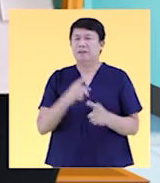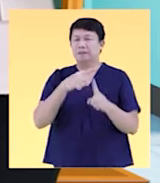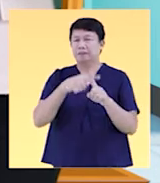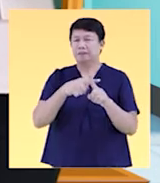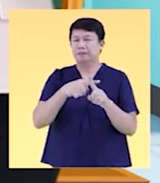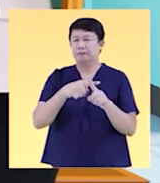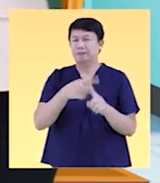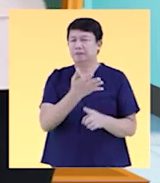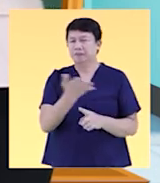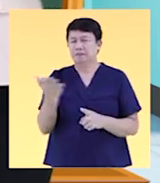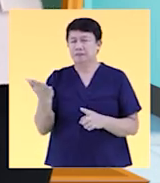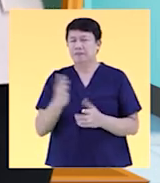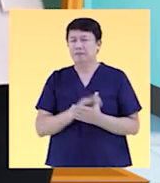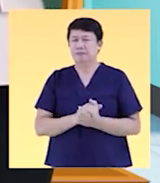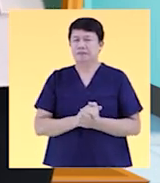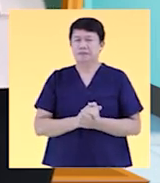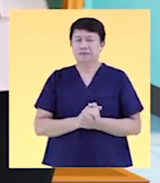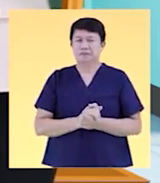I-add nyo nga.